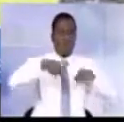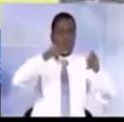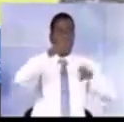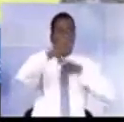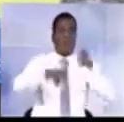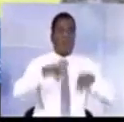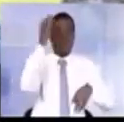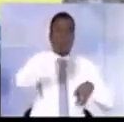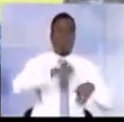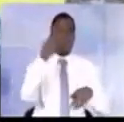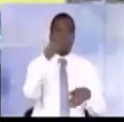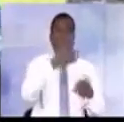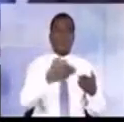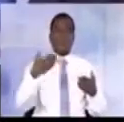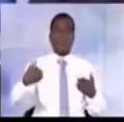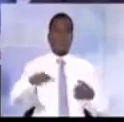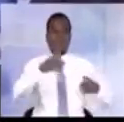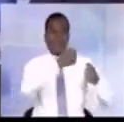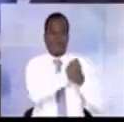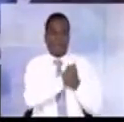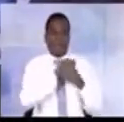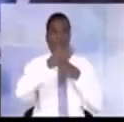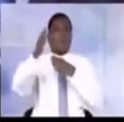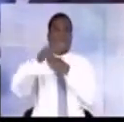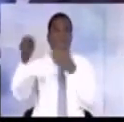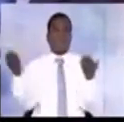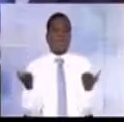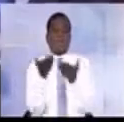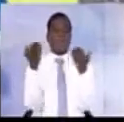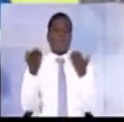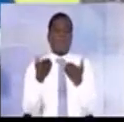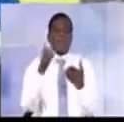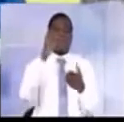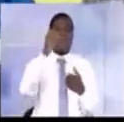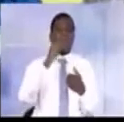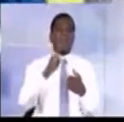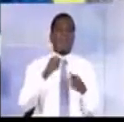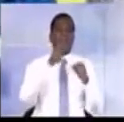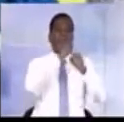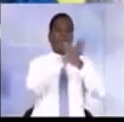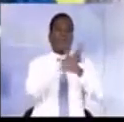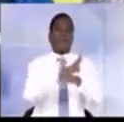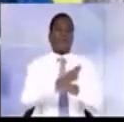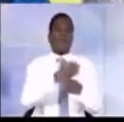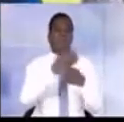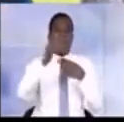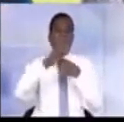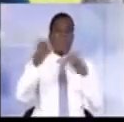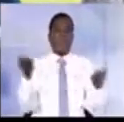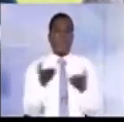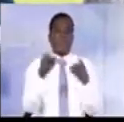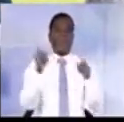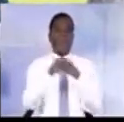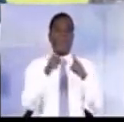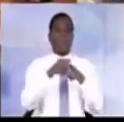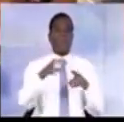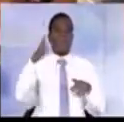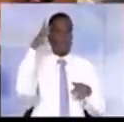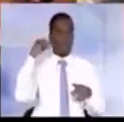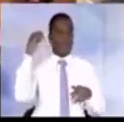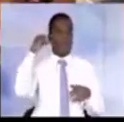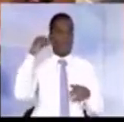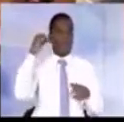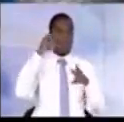de profiter de deux choses de l'amour que l'on partage ici de la de la disponibilité partage en même temps que l'expertise